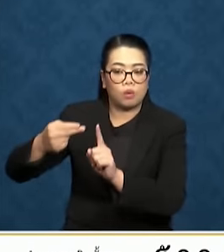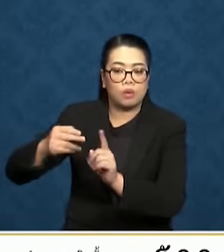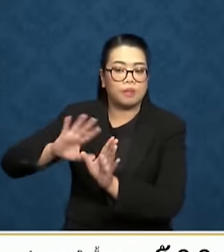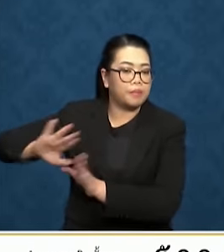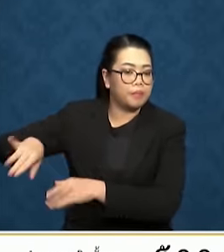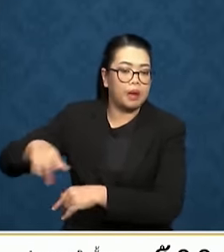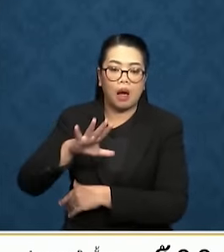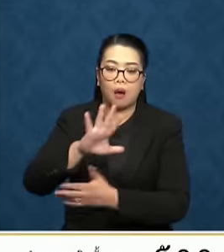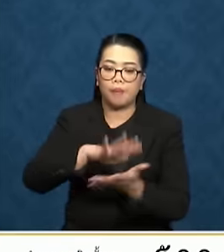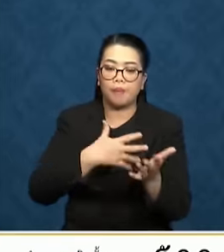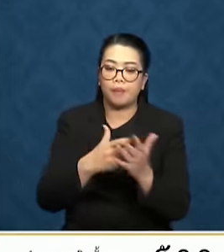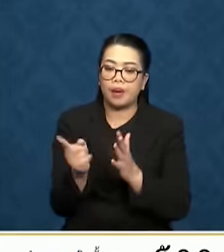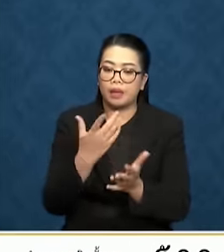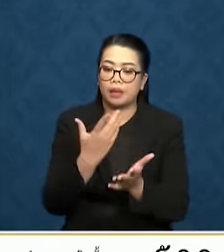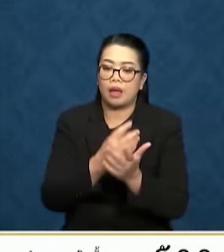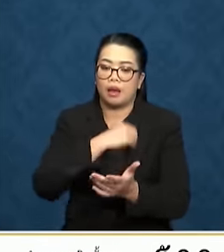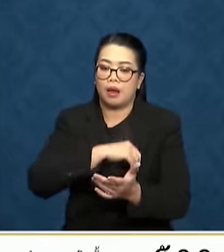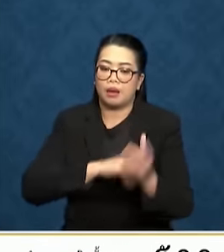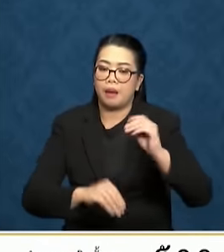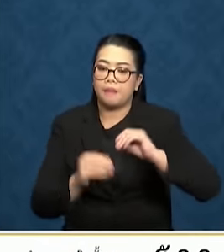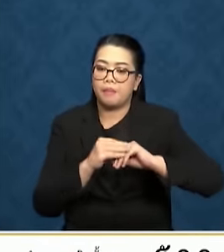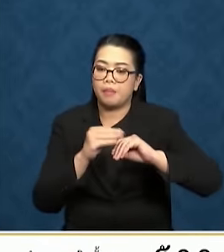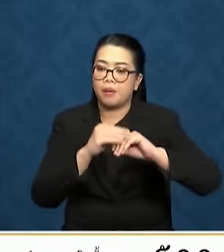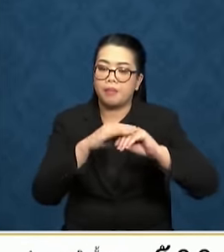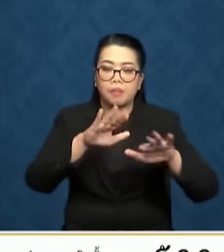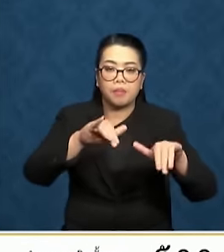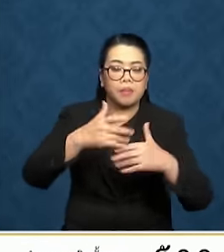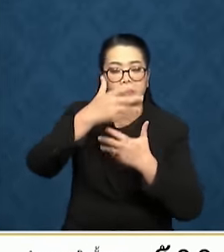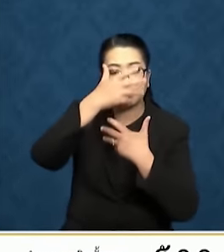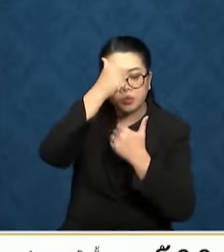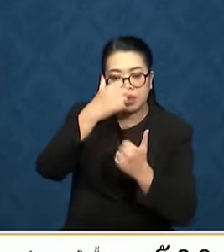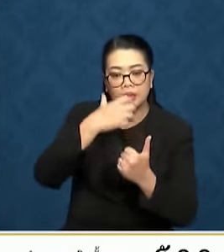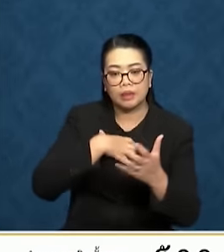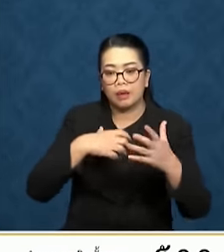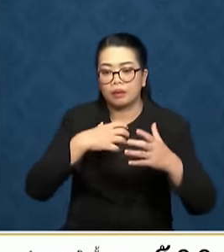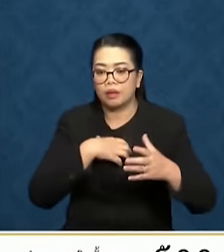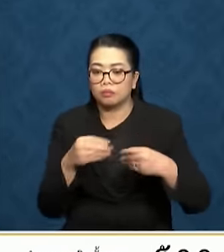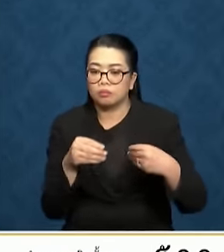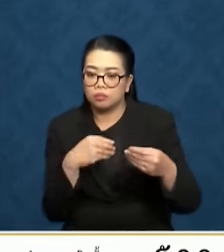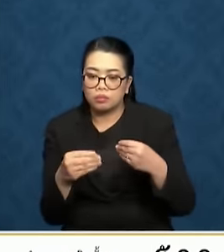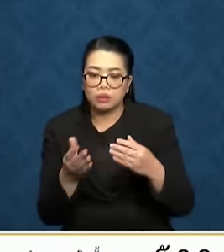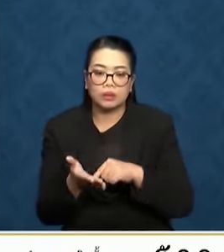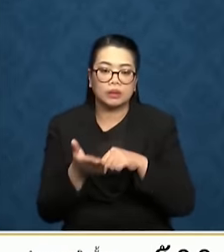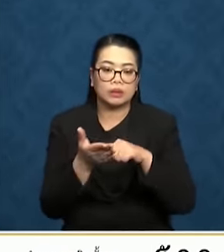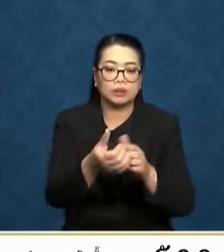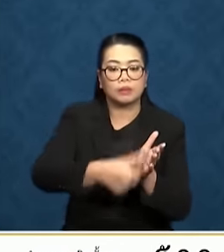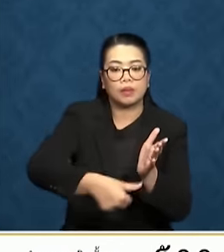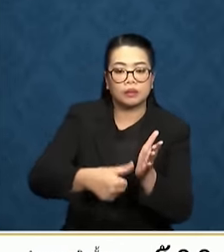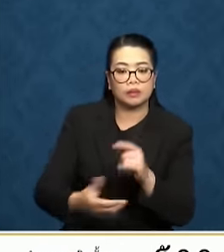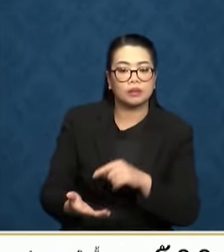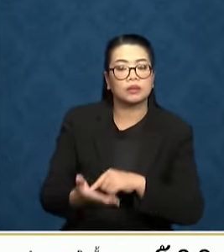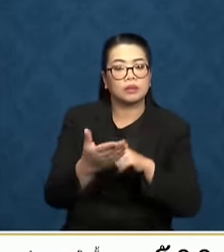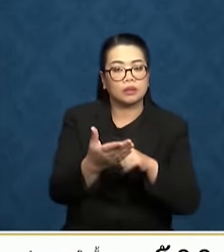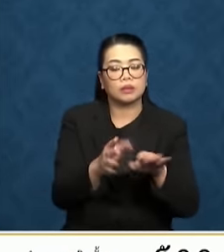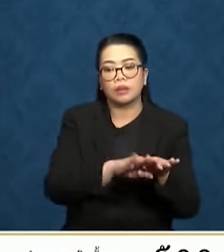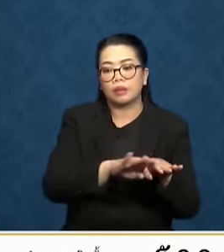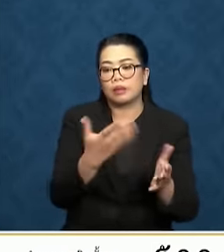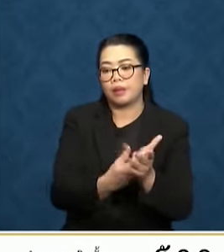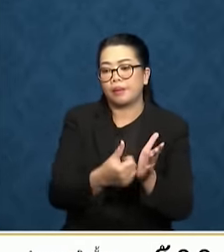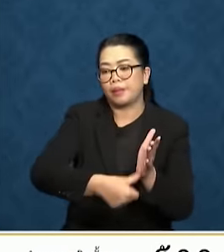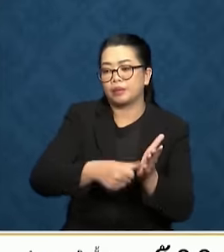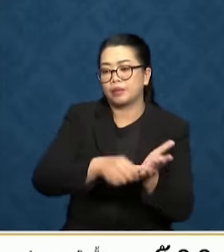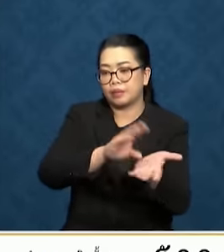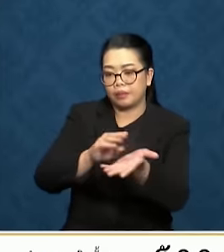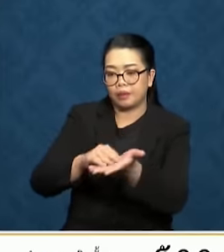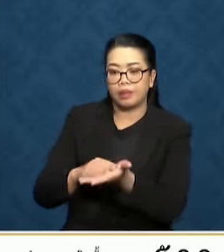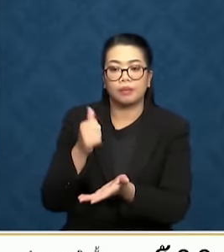walletว่ามีแผนยังไงครับที่จะเพิ่มแรงจูงใจแล้วก็ผ่อนคลายกฎระเบียบในการการยื่นภาษีทำให้แนวราบนะครับการขยายฐาน